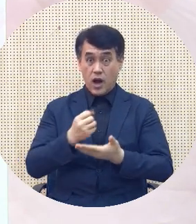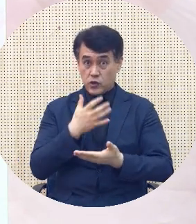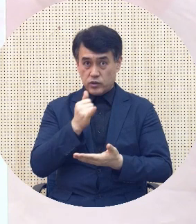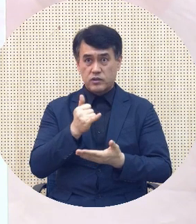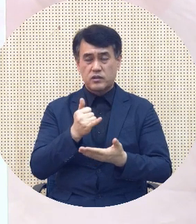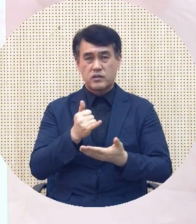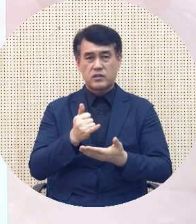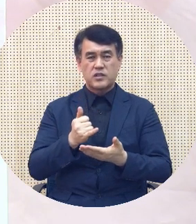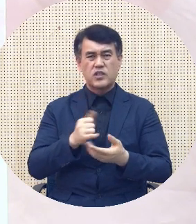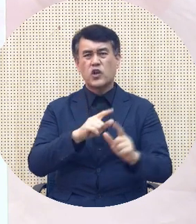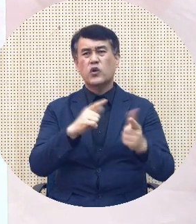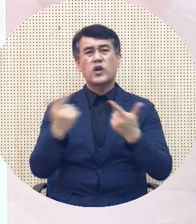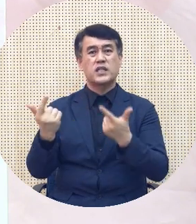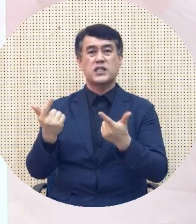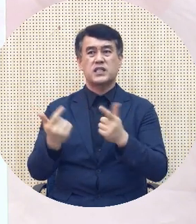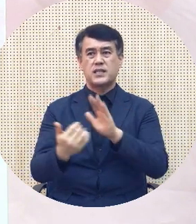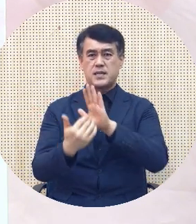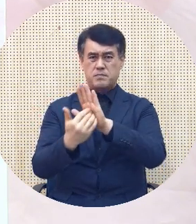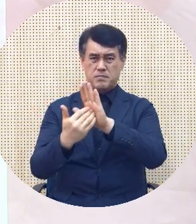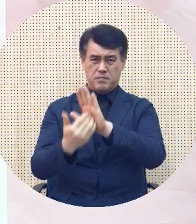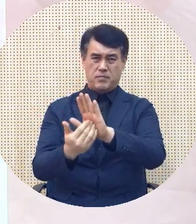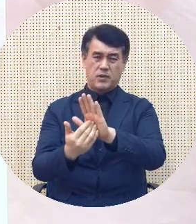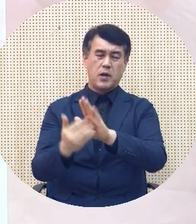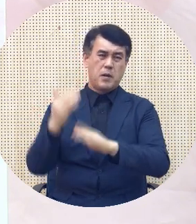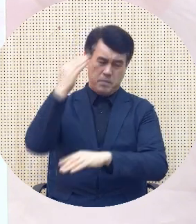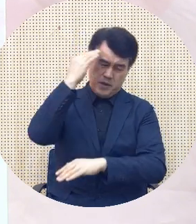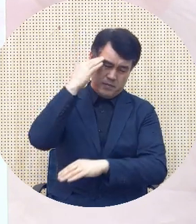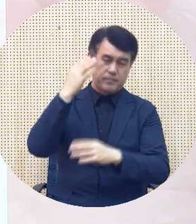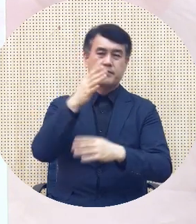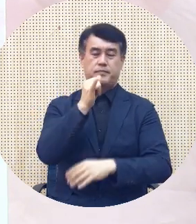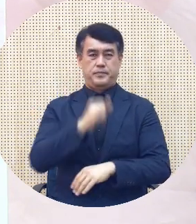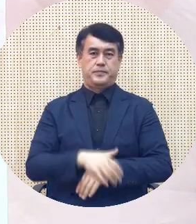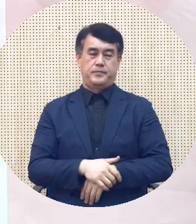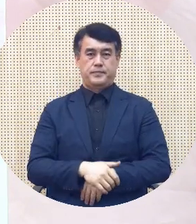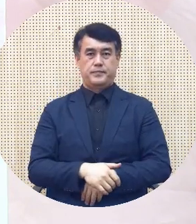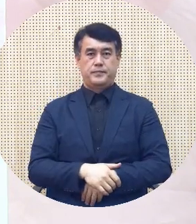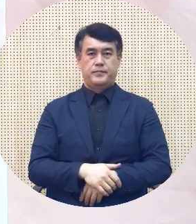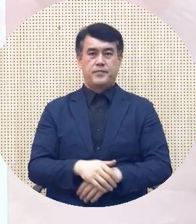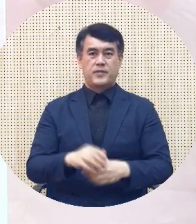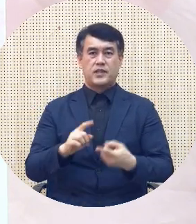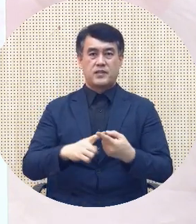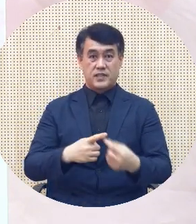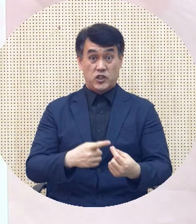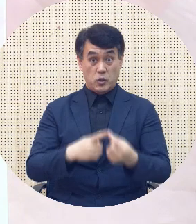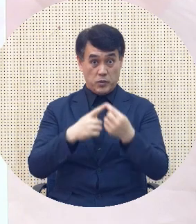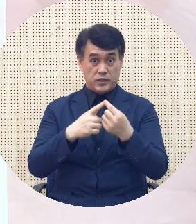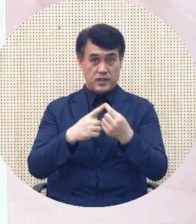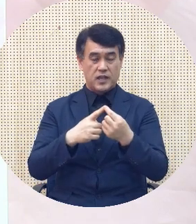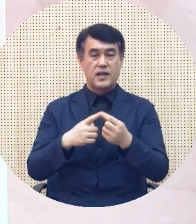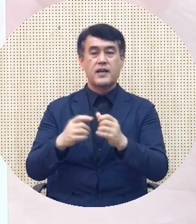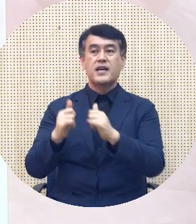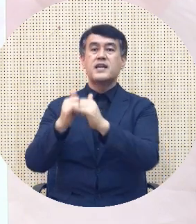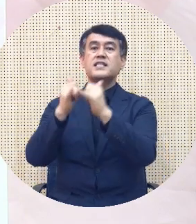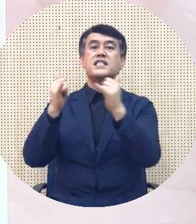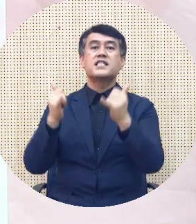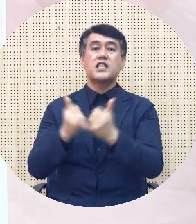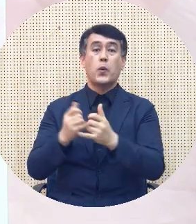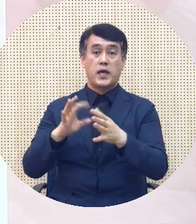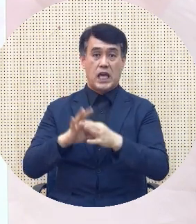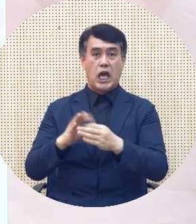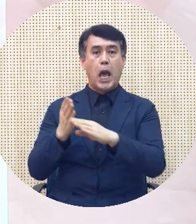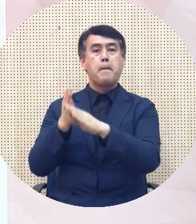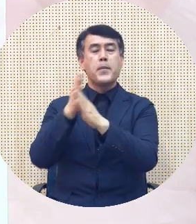수 없는 수많은 장벽과 방해물이 존재합니다. 그 첫 번째가 사회의